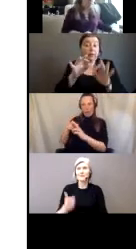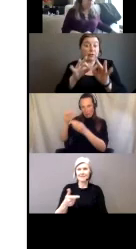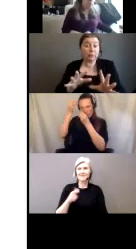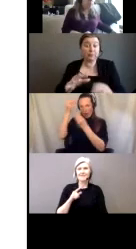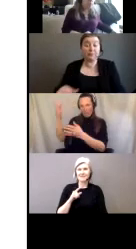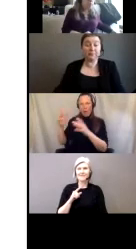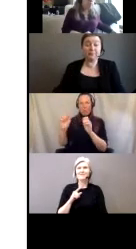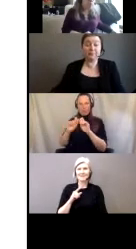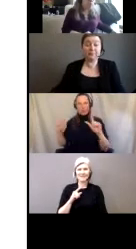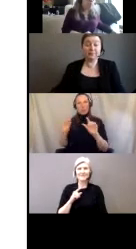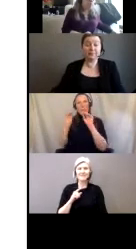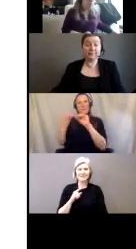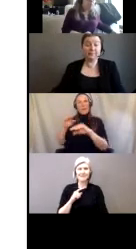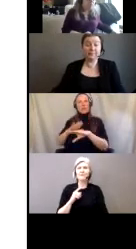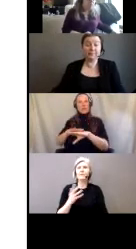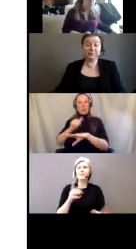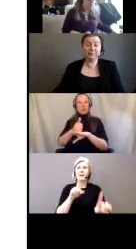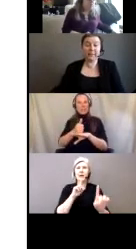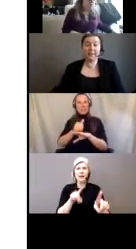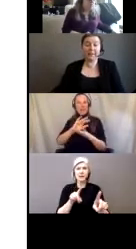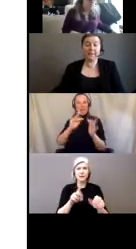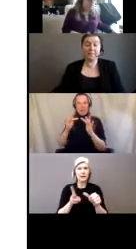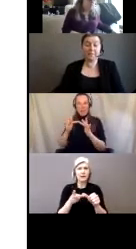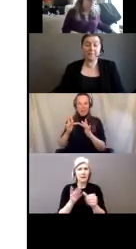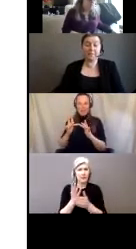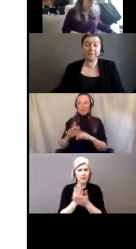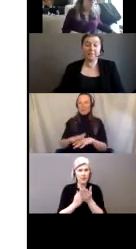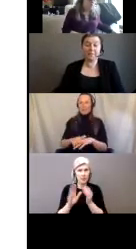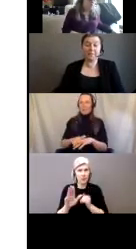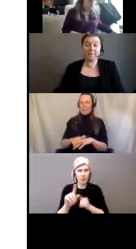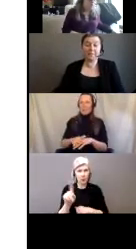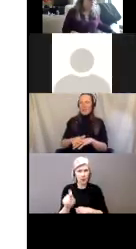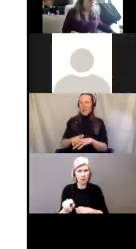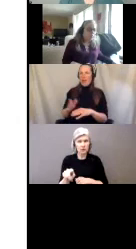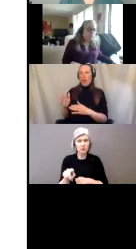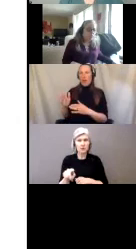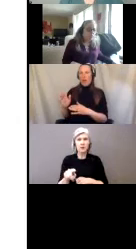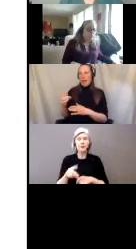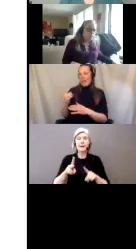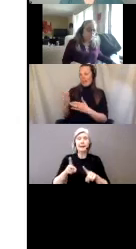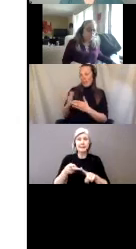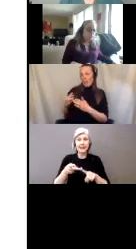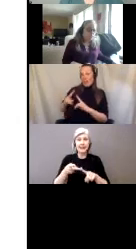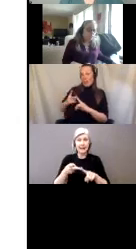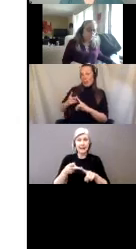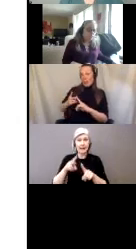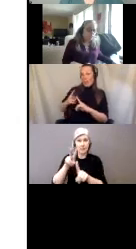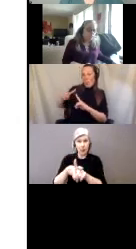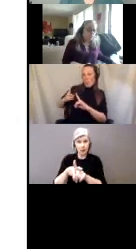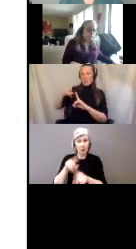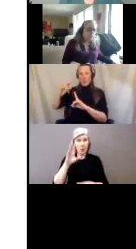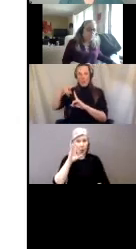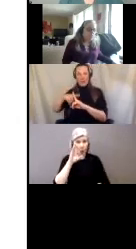afficher cela sur notre site web. La deuxième partie de la question, à savoir si la deuxième réservation va